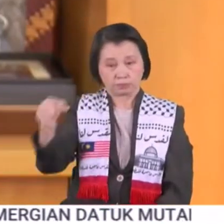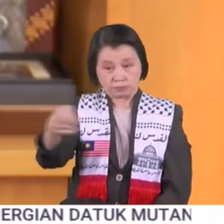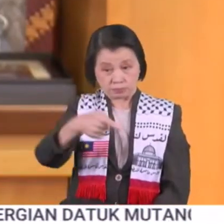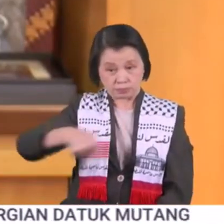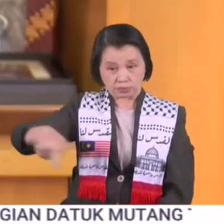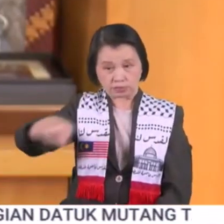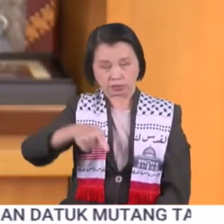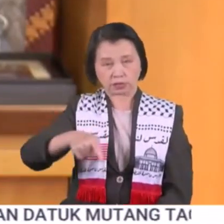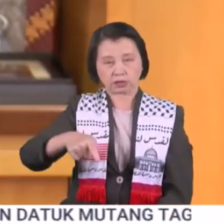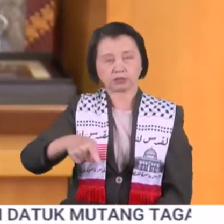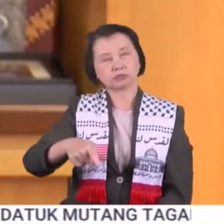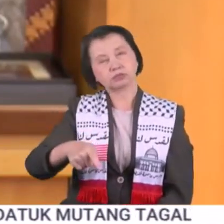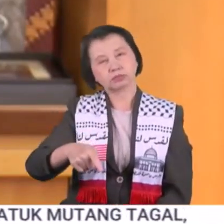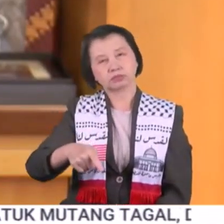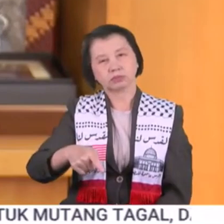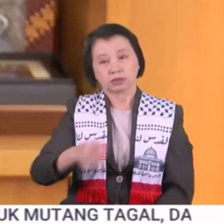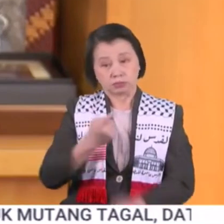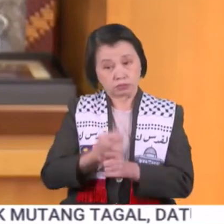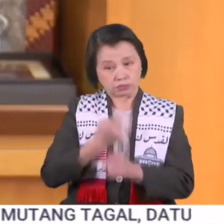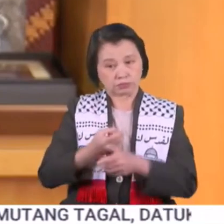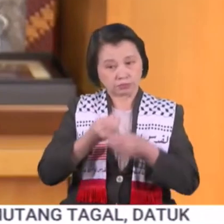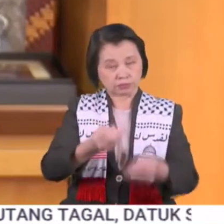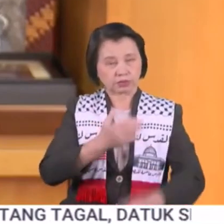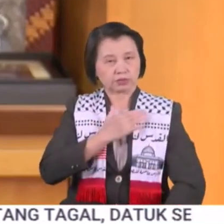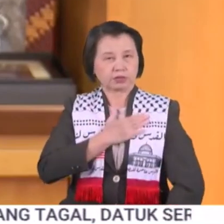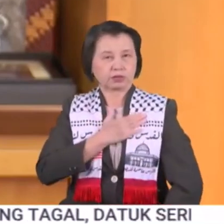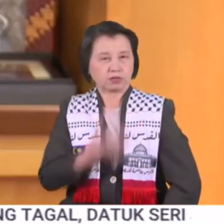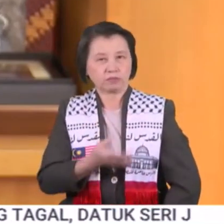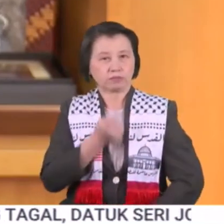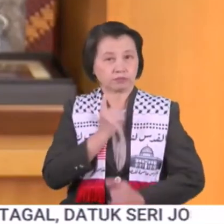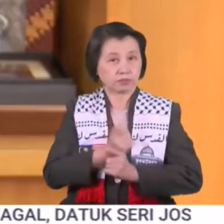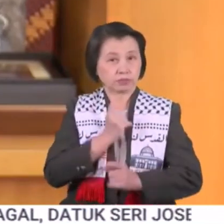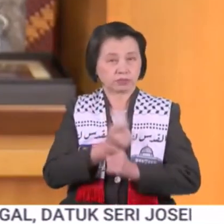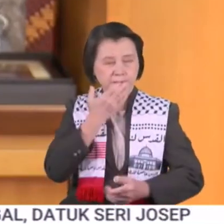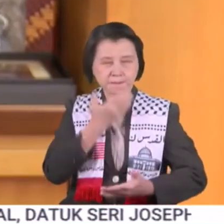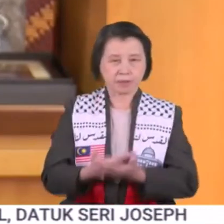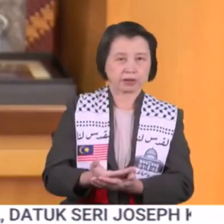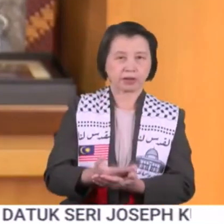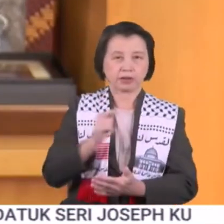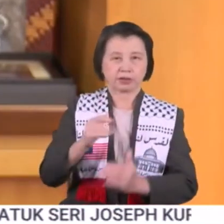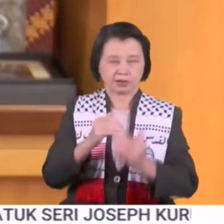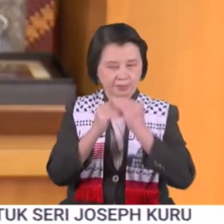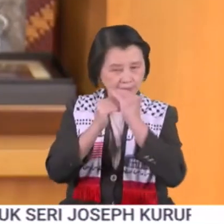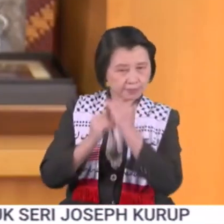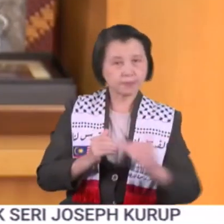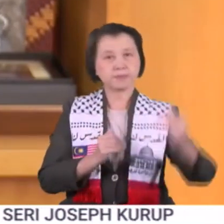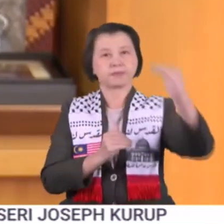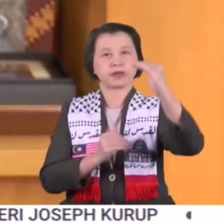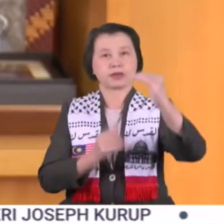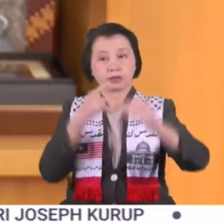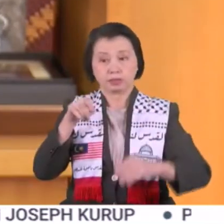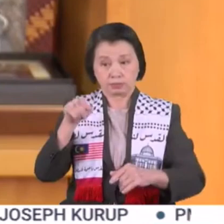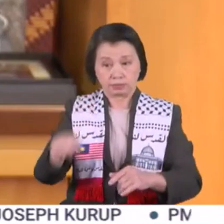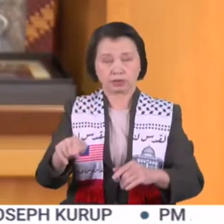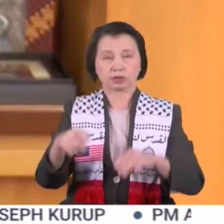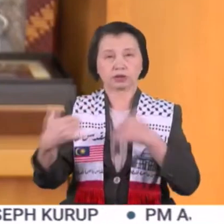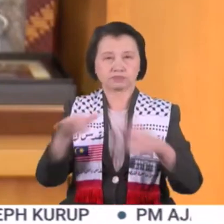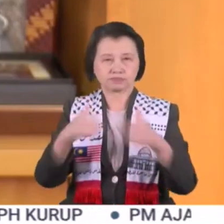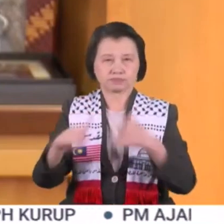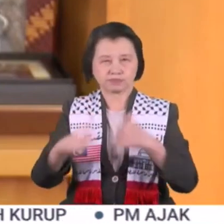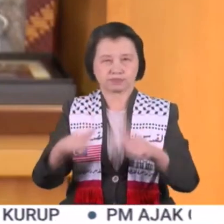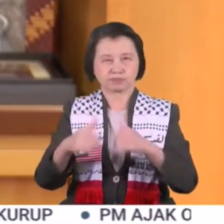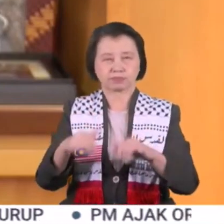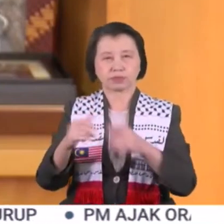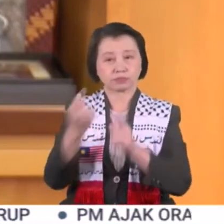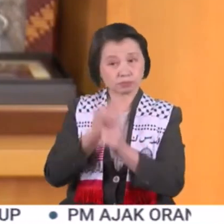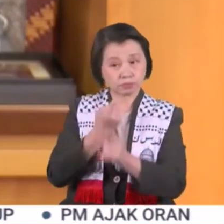mereka memberikan apa orang kata komitmen sebaik mungkin yang paling maksimum untuk mereka berikan ataupun